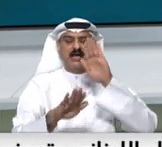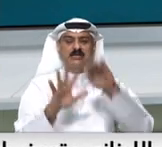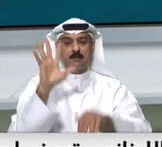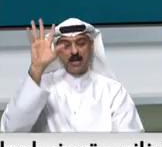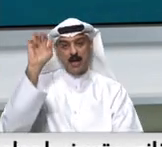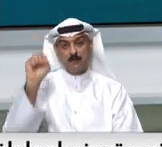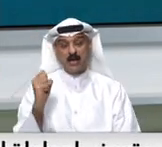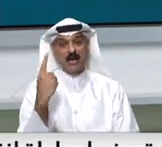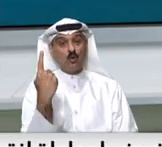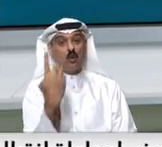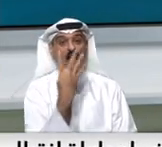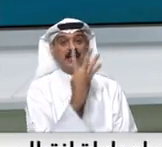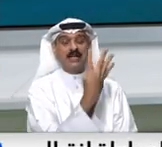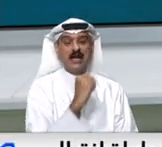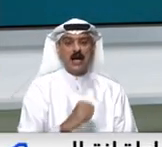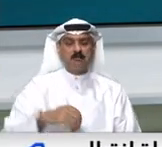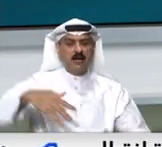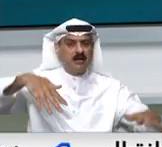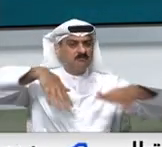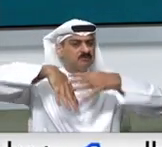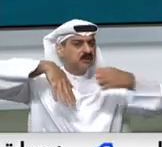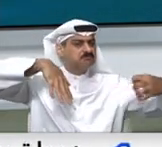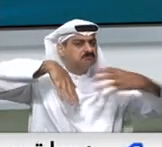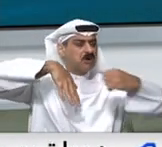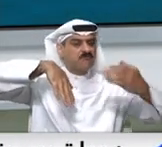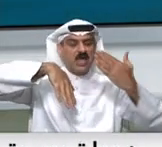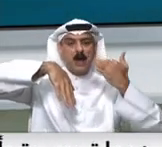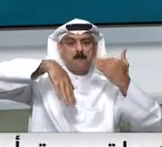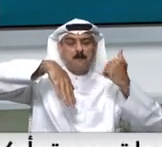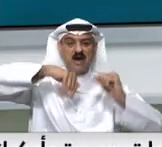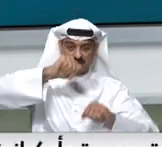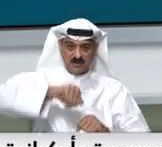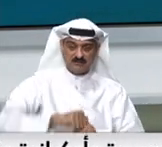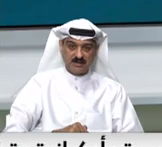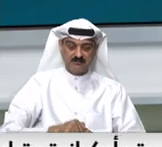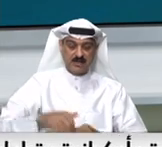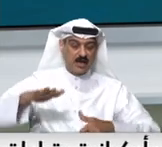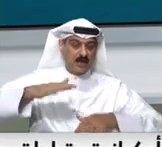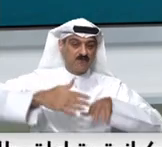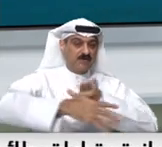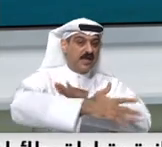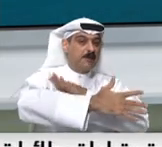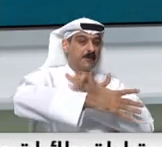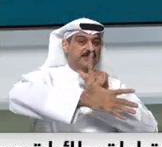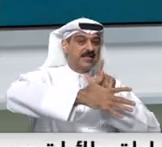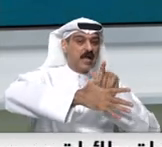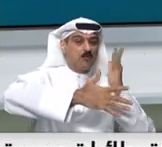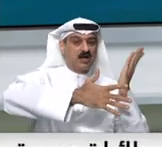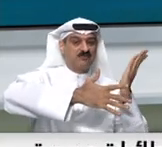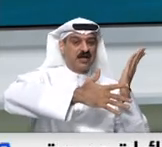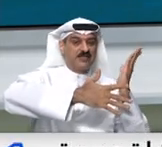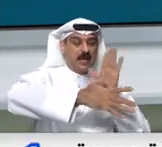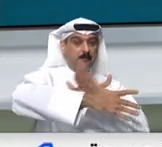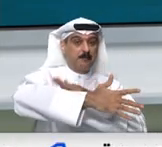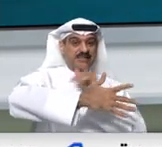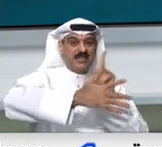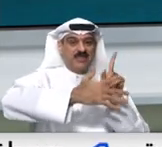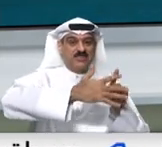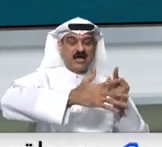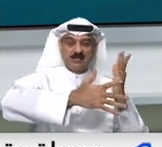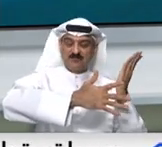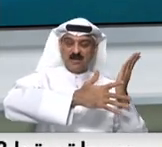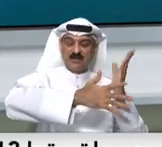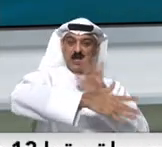اربعه قدم والفتره هذي من فترات الفساد المد الاول باذن الله الساعه سته وثمان دقائق صباحا والمده الثاني الساعه تسع و 49 دقيقه مساء والجزر الاول